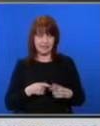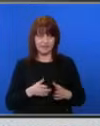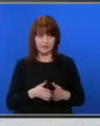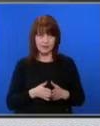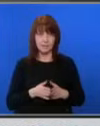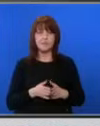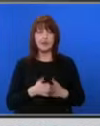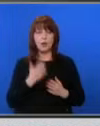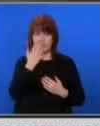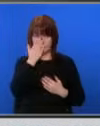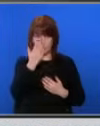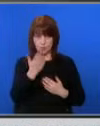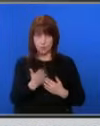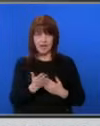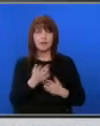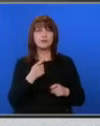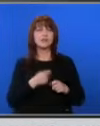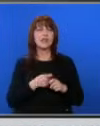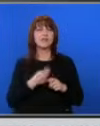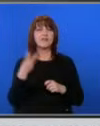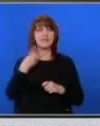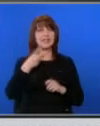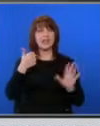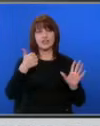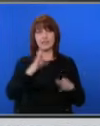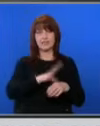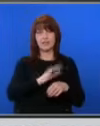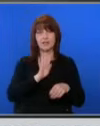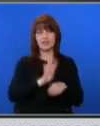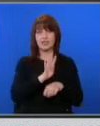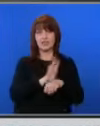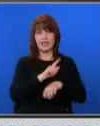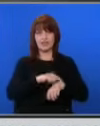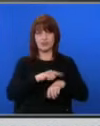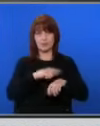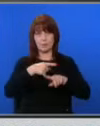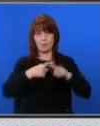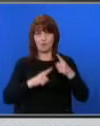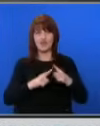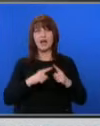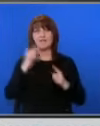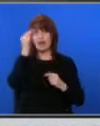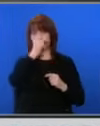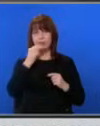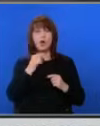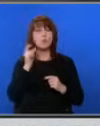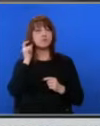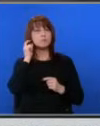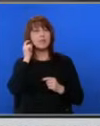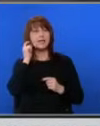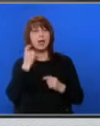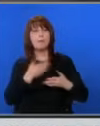обществената медия. Поклонението ще се състои в сряда, 6 март от 14 часа и 30 минути в храма Успение Богородично